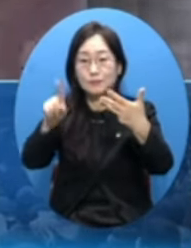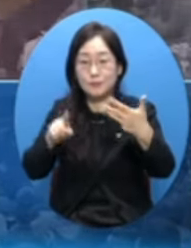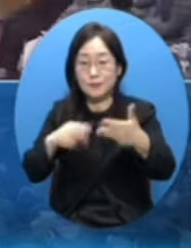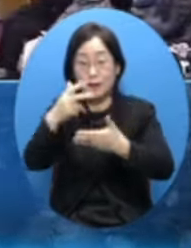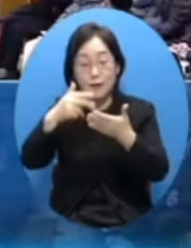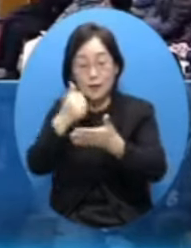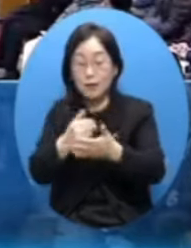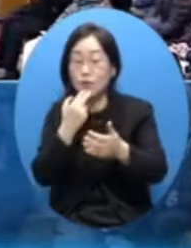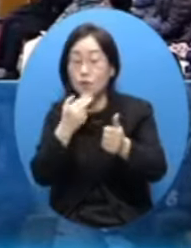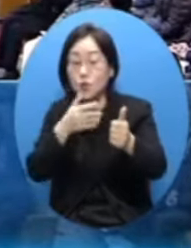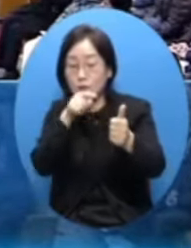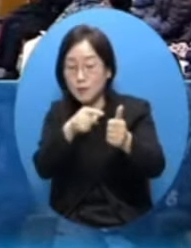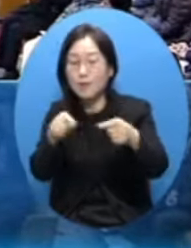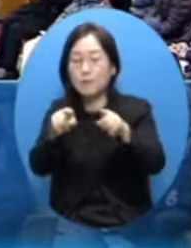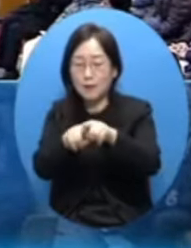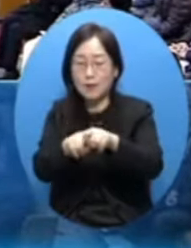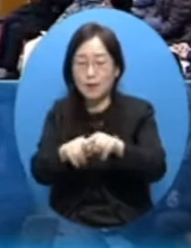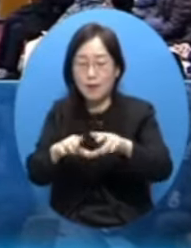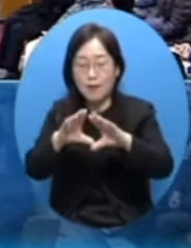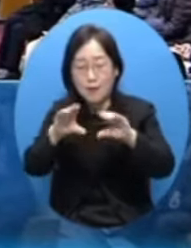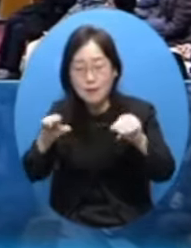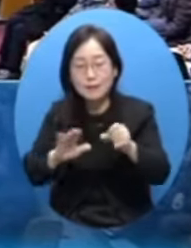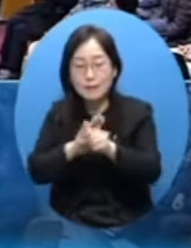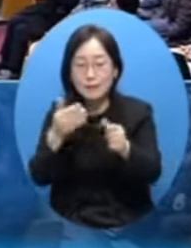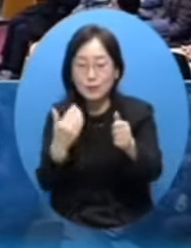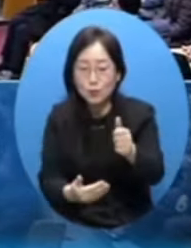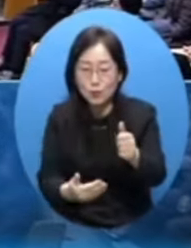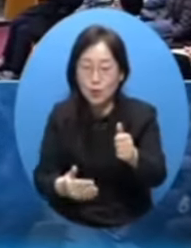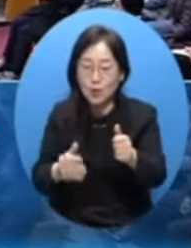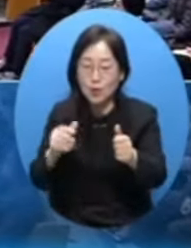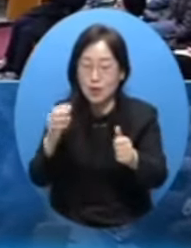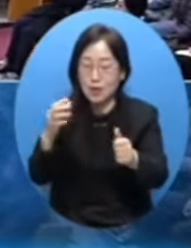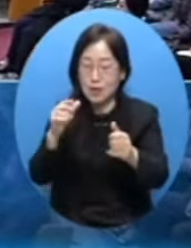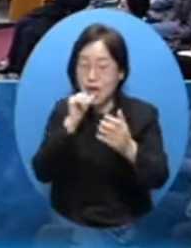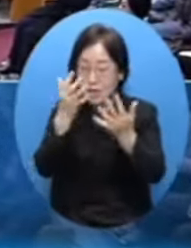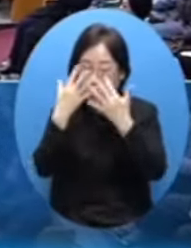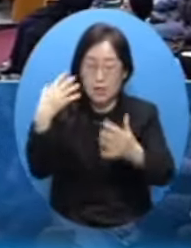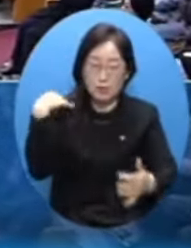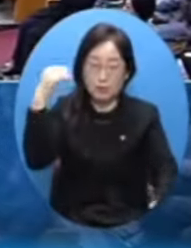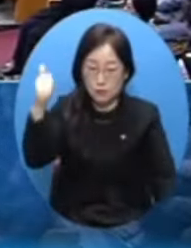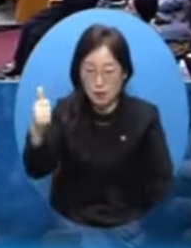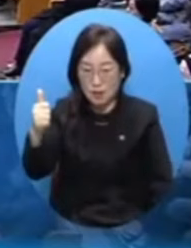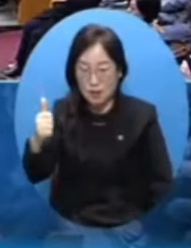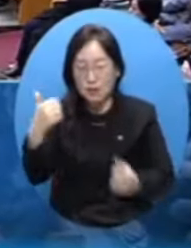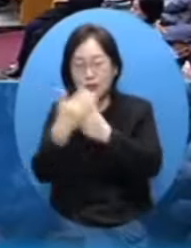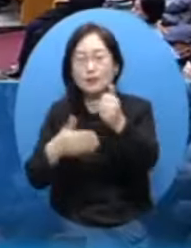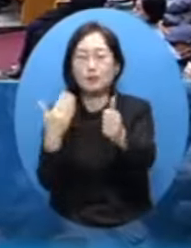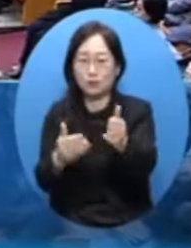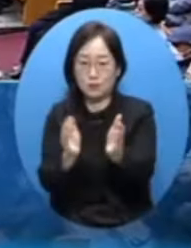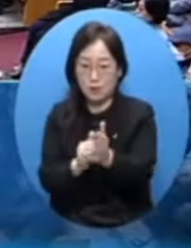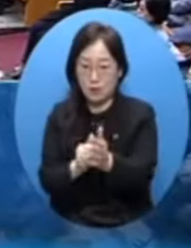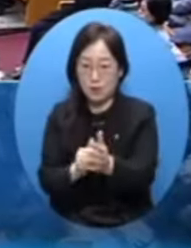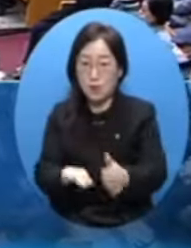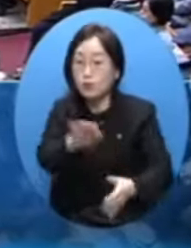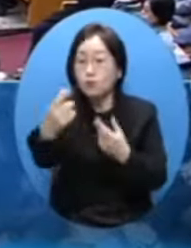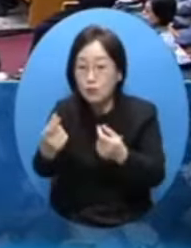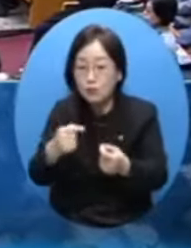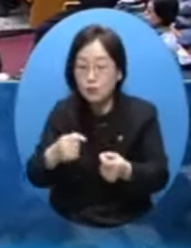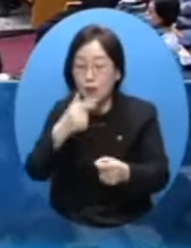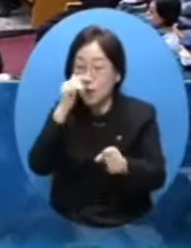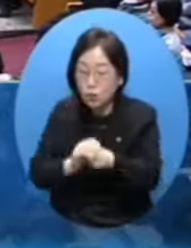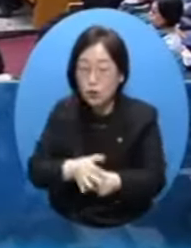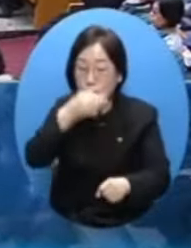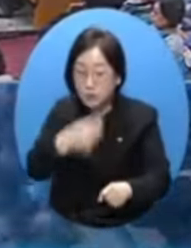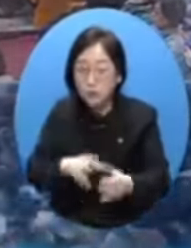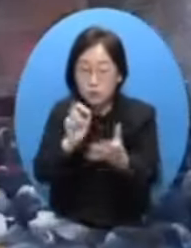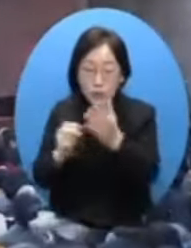함께 하시고 그에게 인자를 더하사 간수장의 은혜를 받게 하심에 성경은 말씀합니다. 억울한 일 당할 때, 힘든 일 당할 때, 문제를